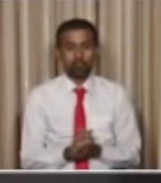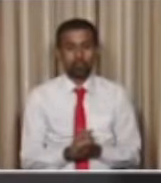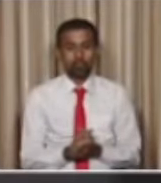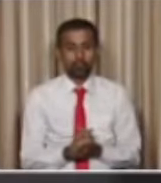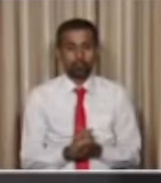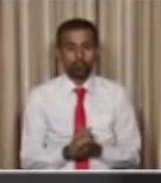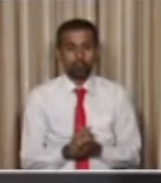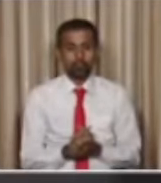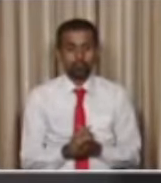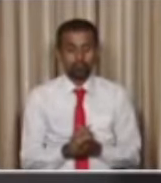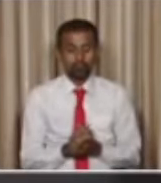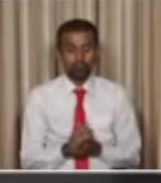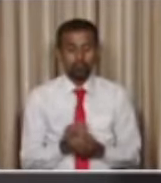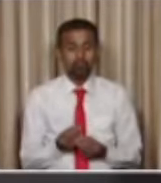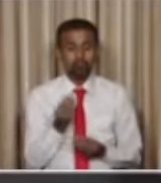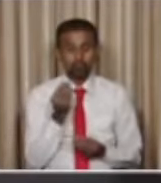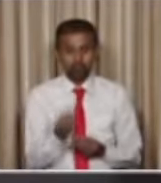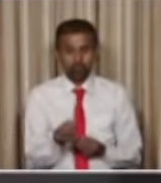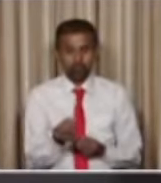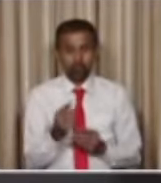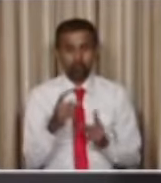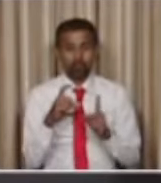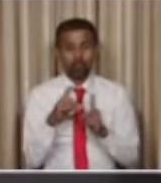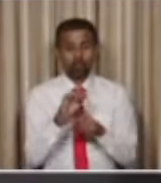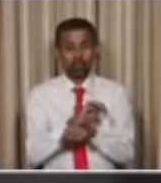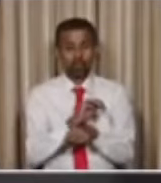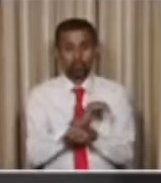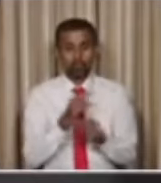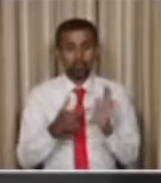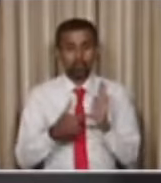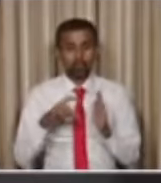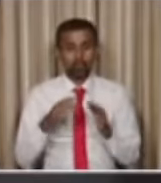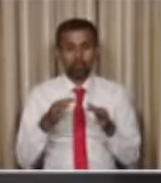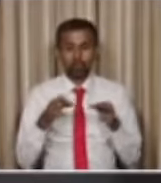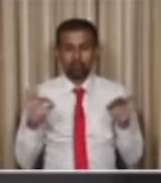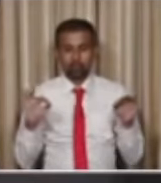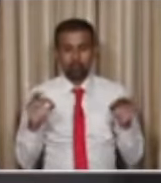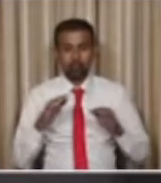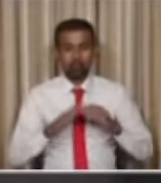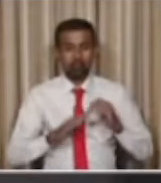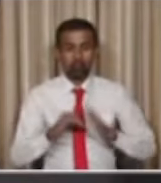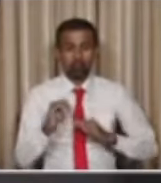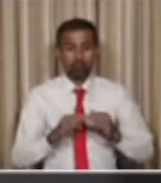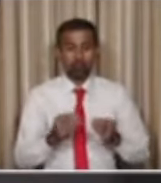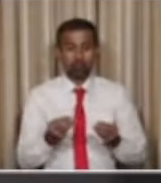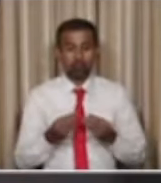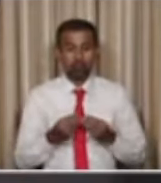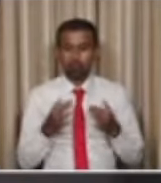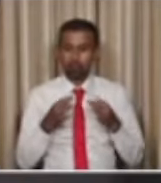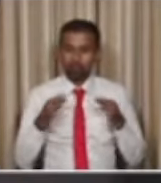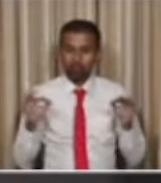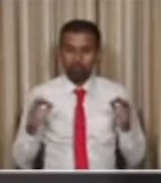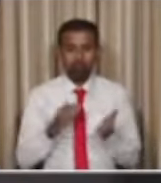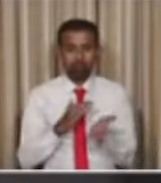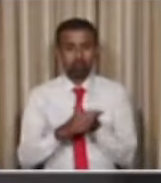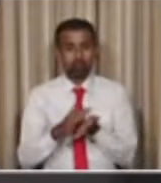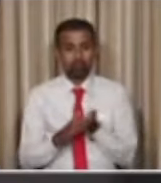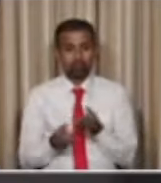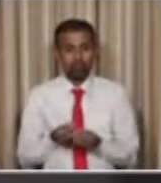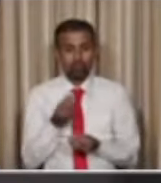ලෝක බැංකුව පෙන්වා දෙන්නේ ඩිජිටල් තාක්ෂණය නොමිලේ උපයෝගී කර ගනිමින් නොමිලේ සේවාව